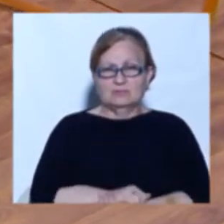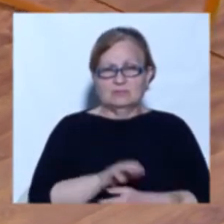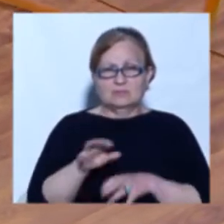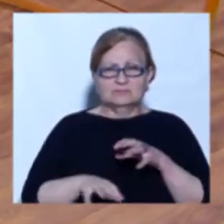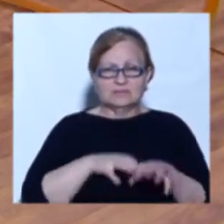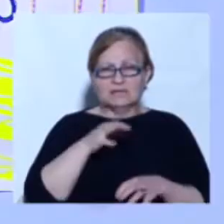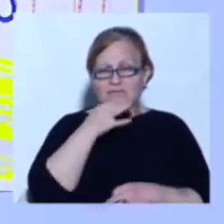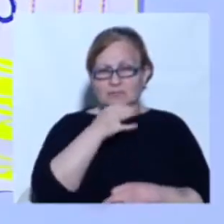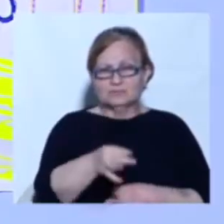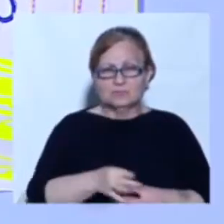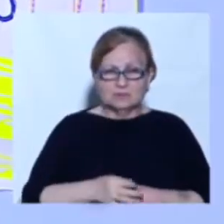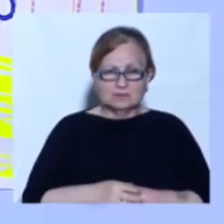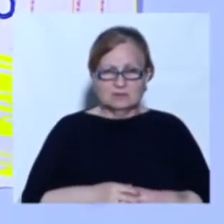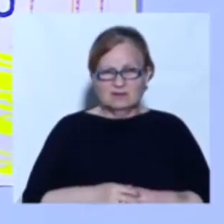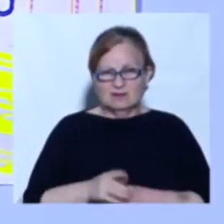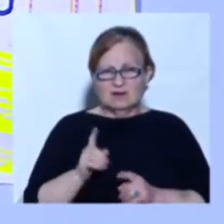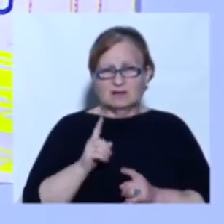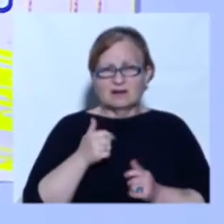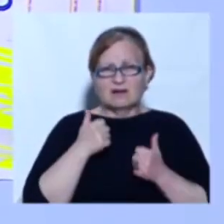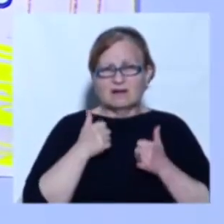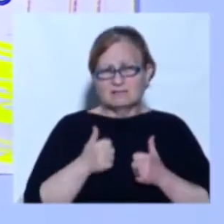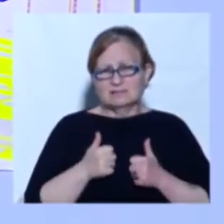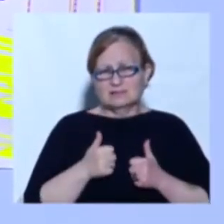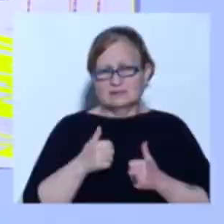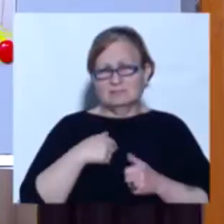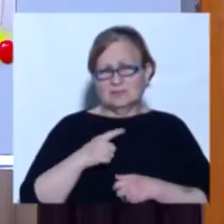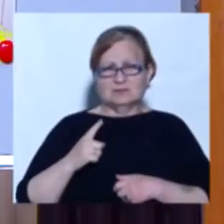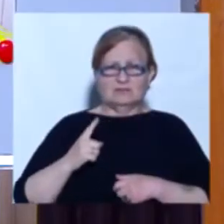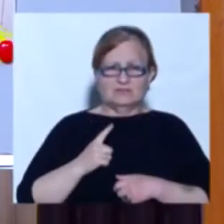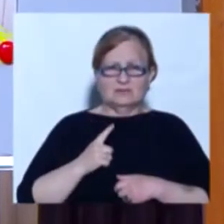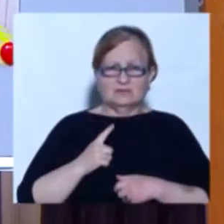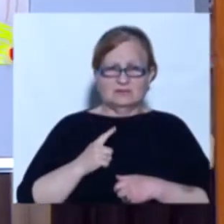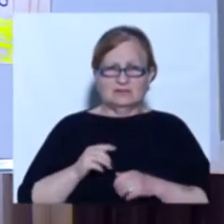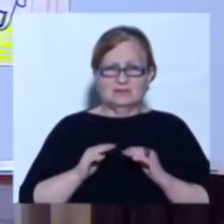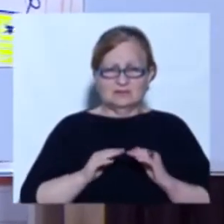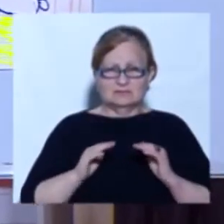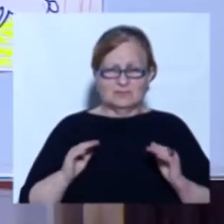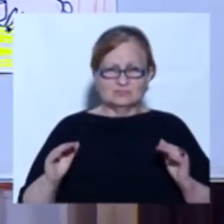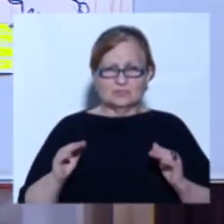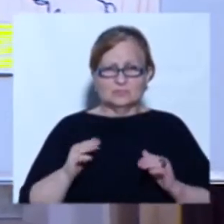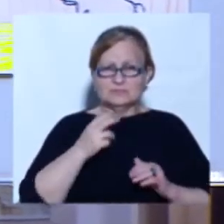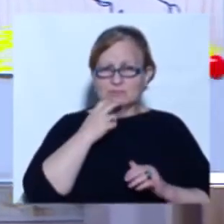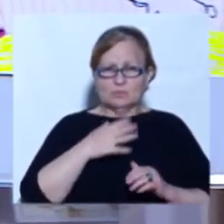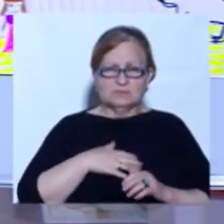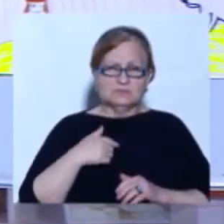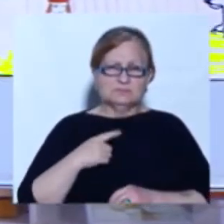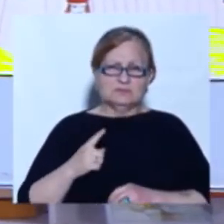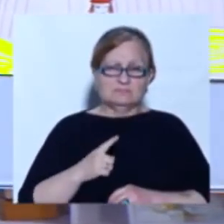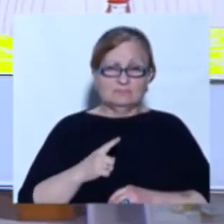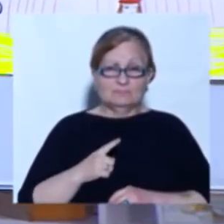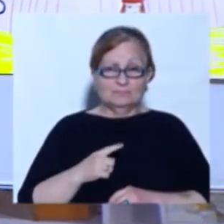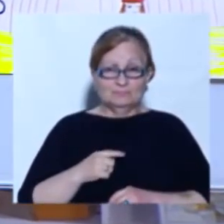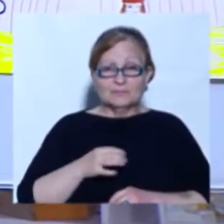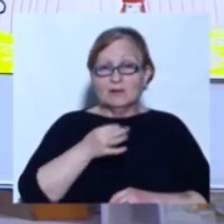დათვი პასუხობს. Რა კარგია, დაველოდები ბავშვების კომიქსებს. მოგეწონა